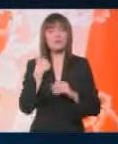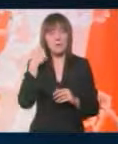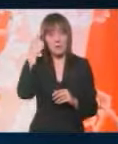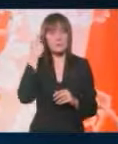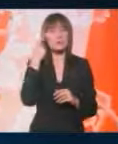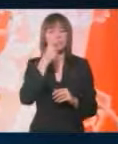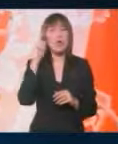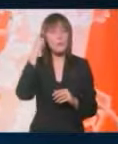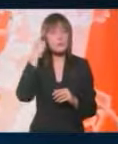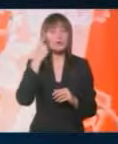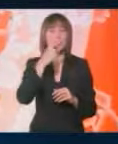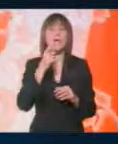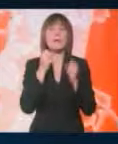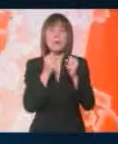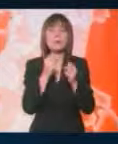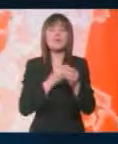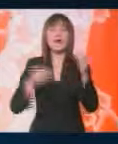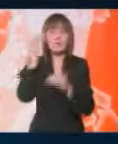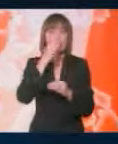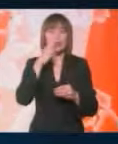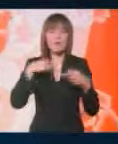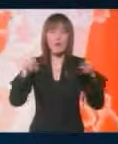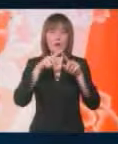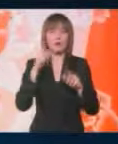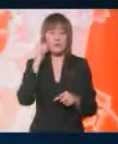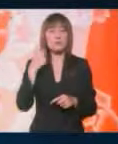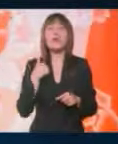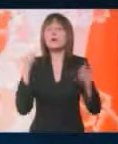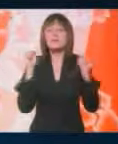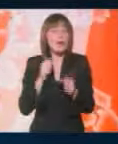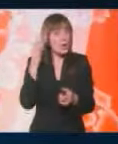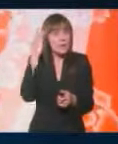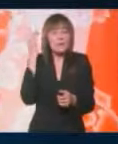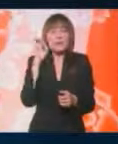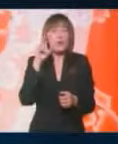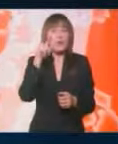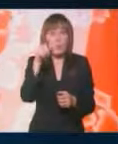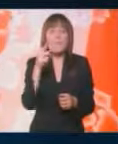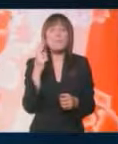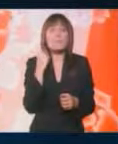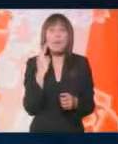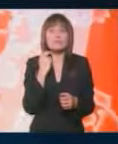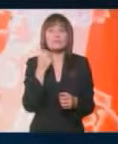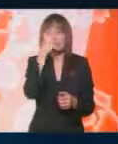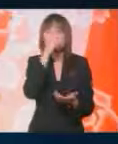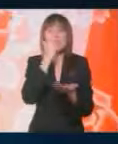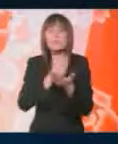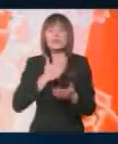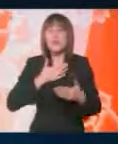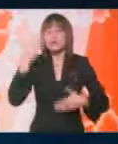Mislim da to mišljenje podržava većina Pljevljaka. Jo, ja stvarno ne znam o tom dečku što se tiče u našem